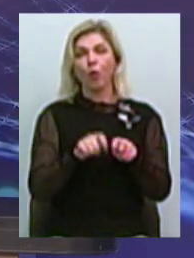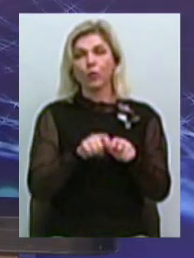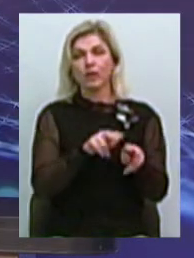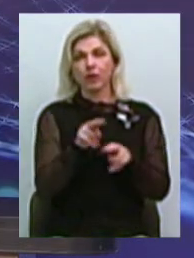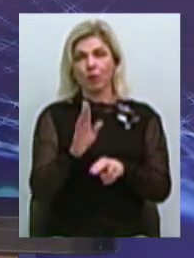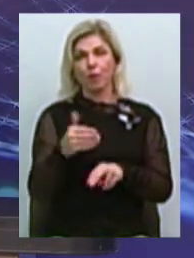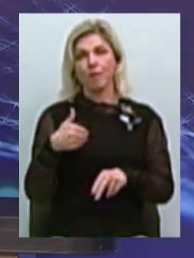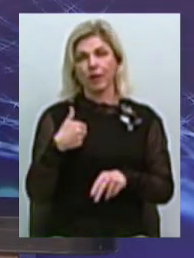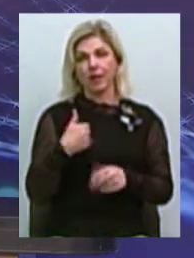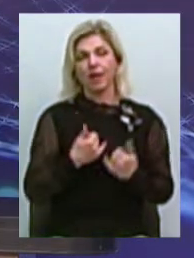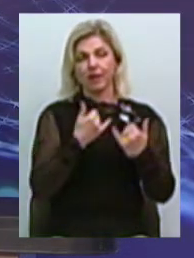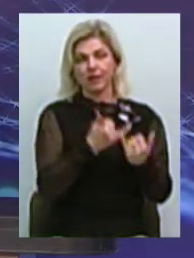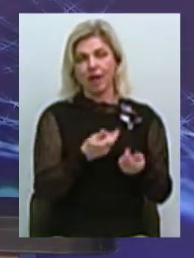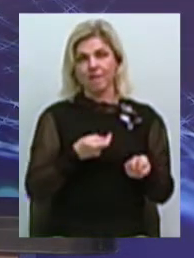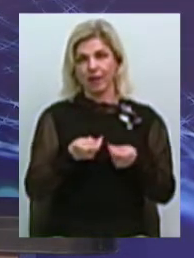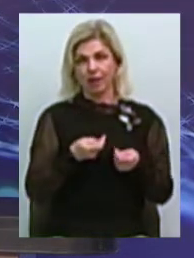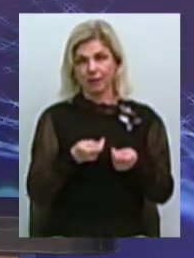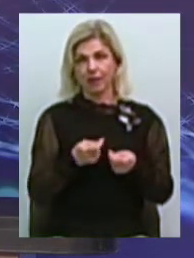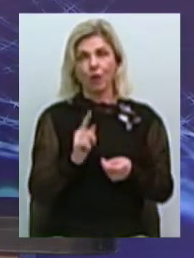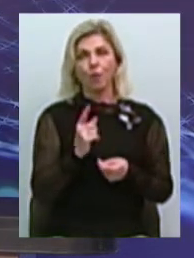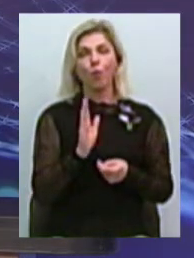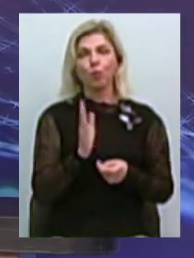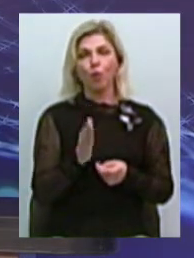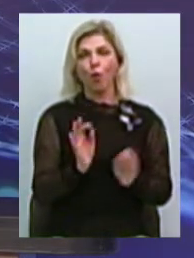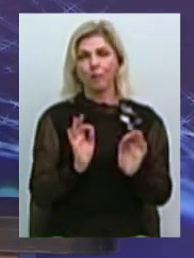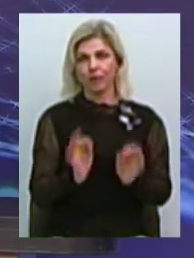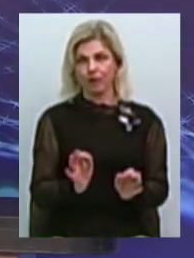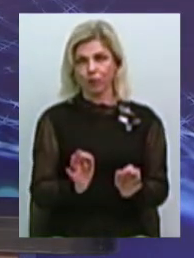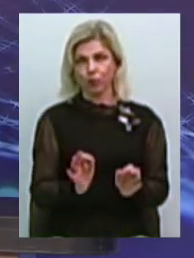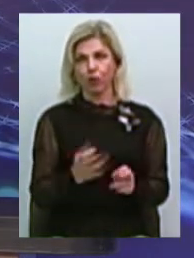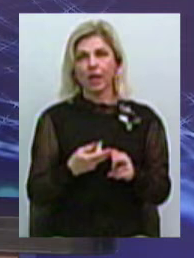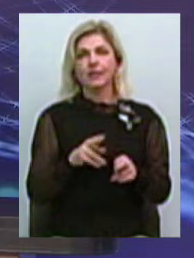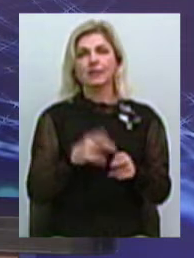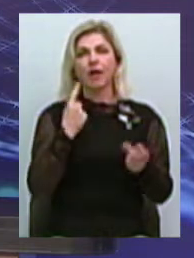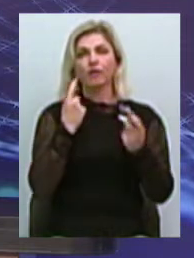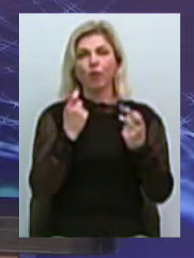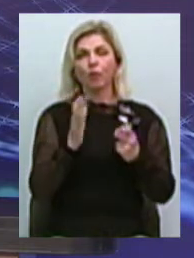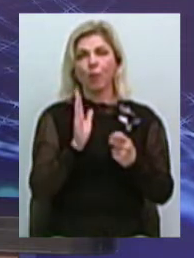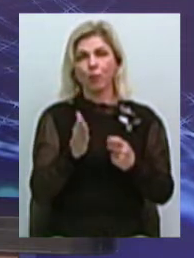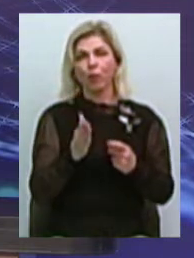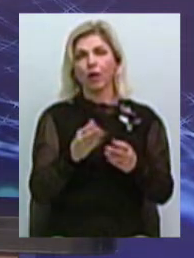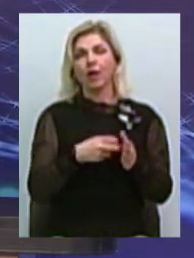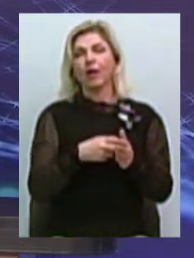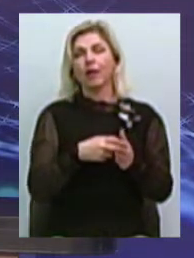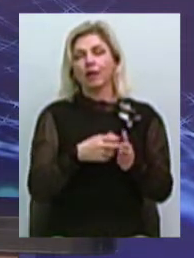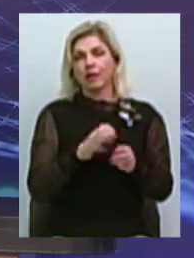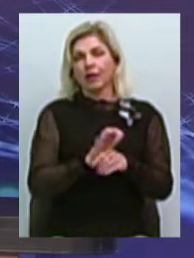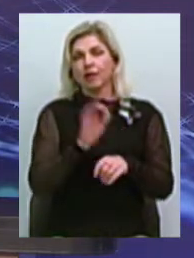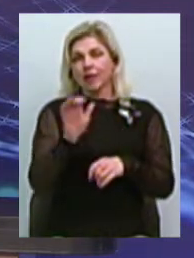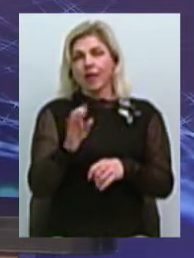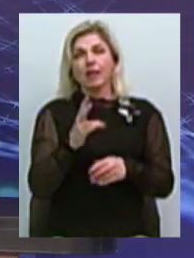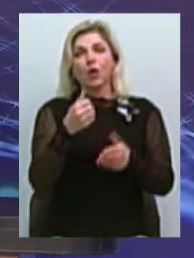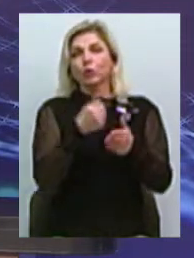корисною саме для представників влади, тому що вона буде об'єктивною. Ця інформація буде надходити вже не від самих